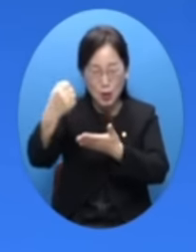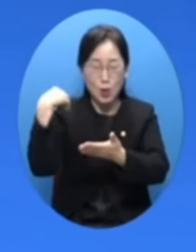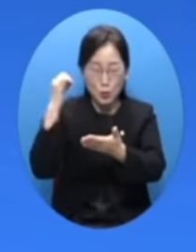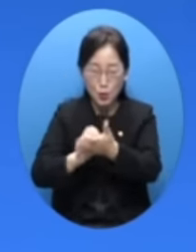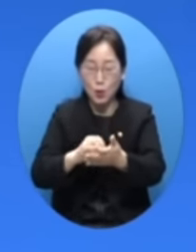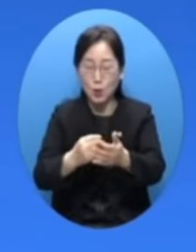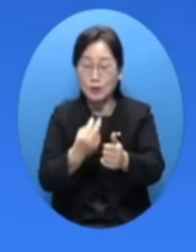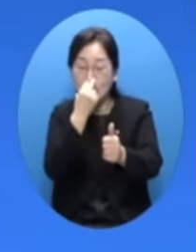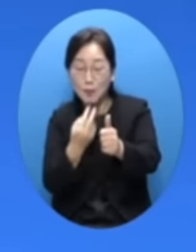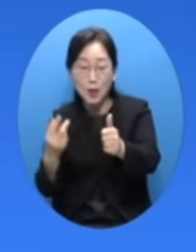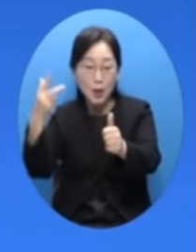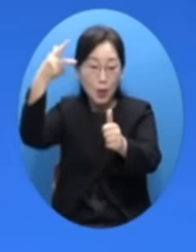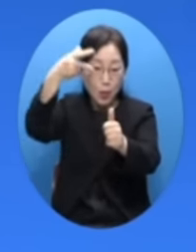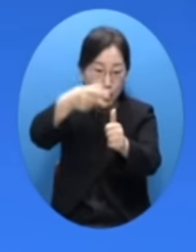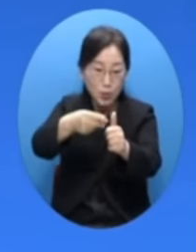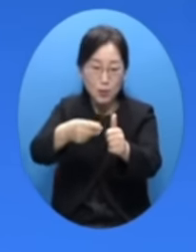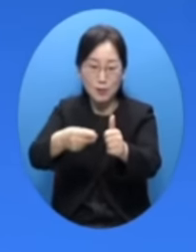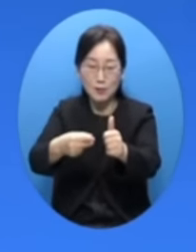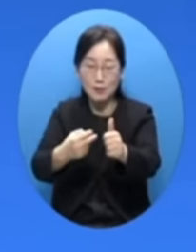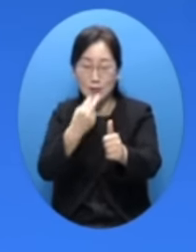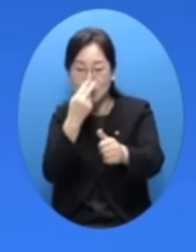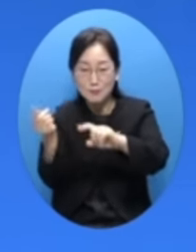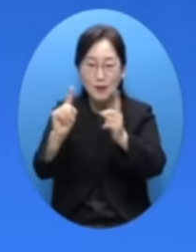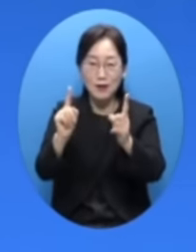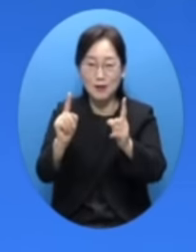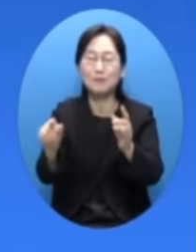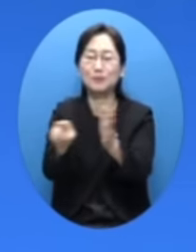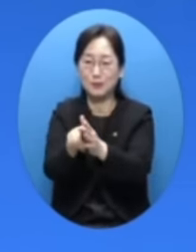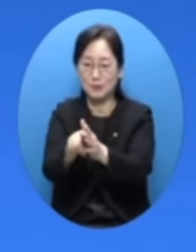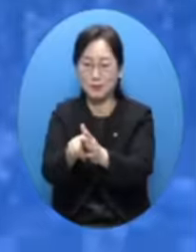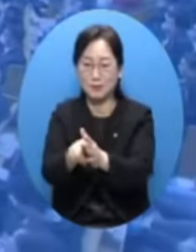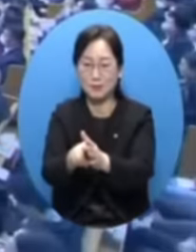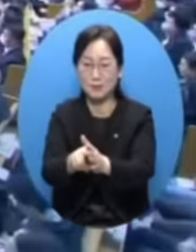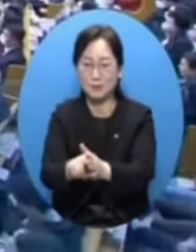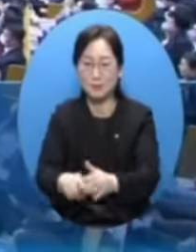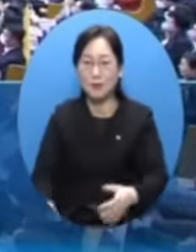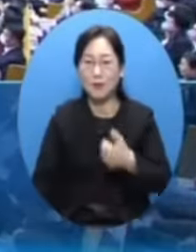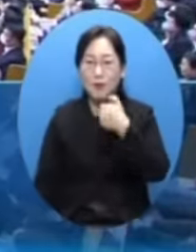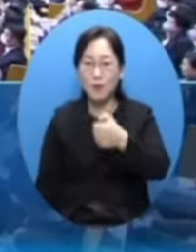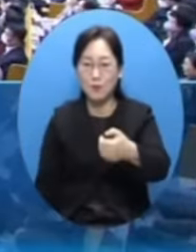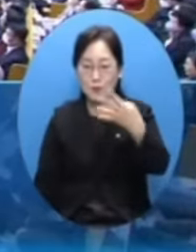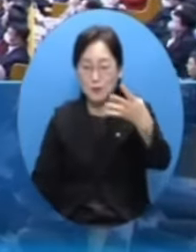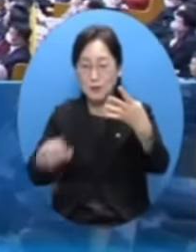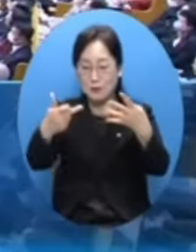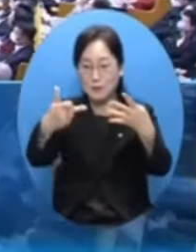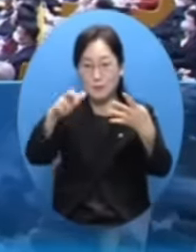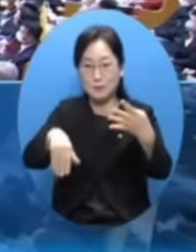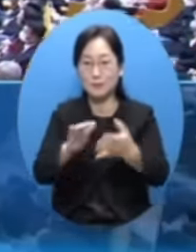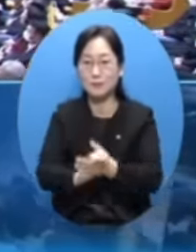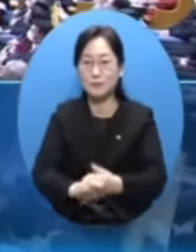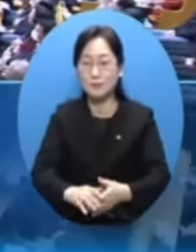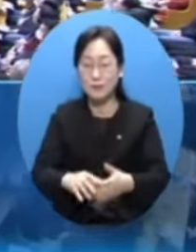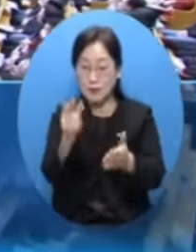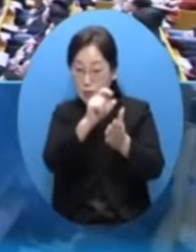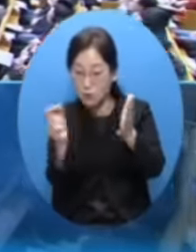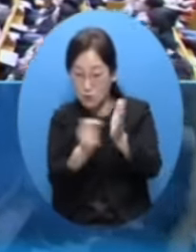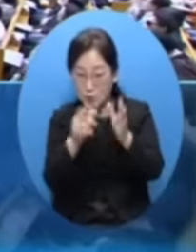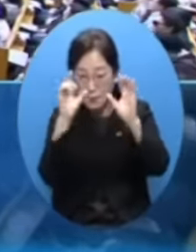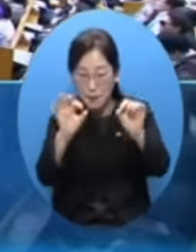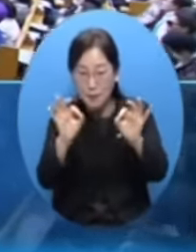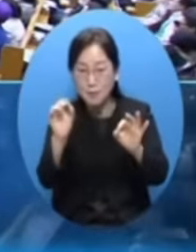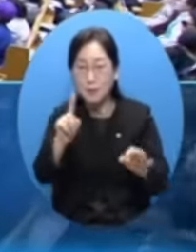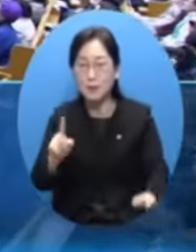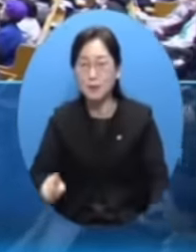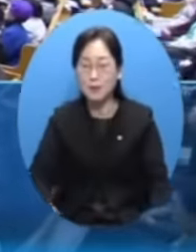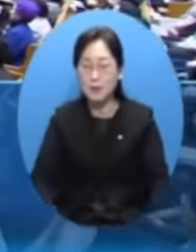부어주셔서 살아나게 해줄 것을 아브라함은 믿었습니다. 로마서 4장 17절 18절을 말씀합니다. 기록된 바 내가 너를